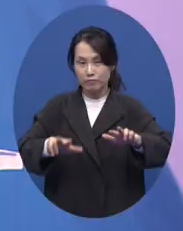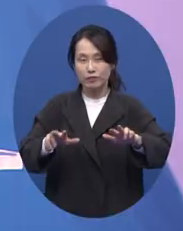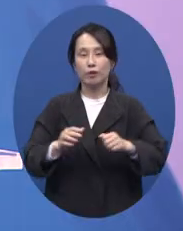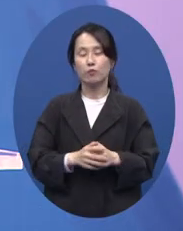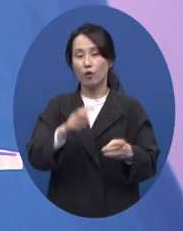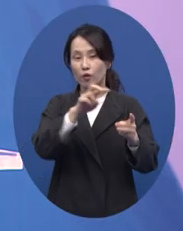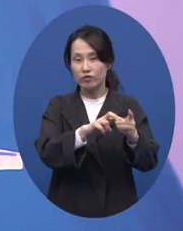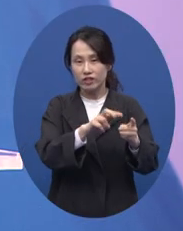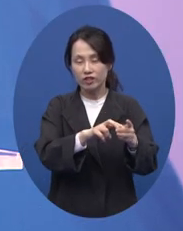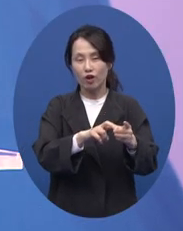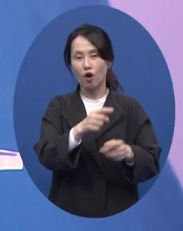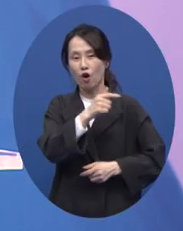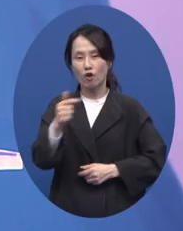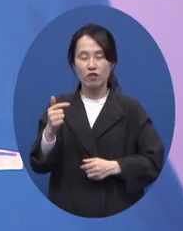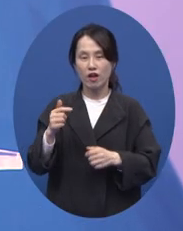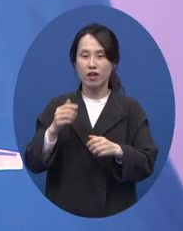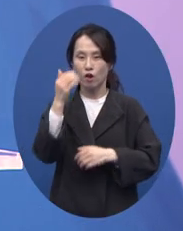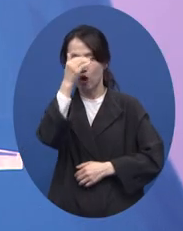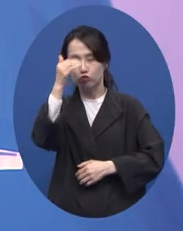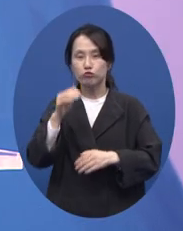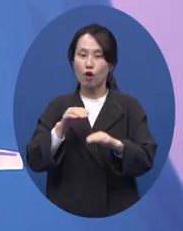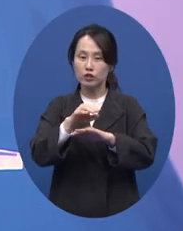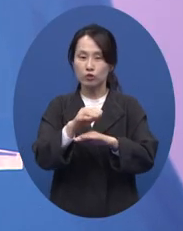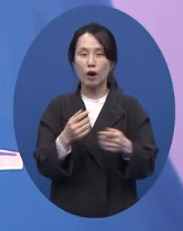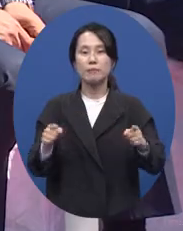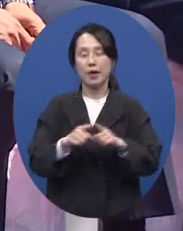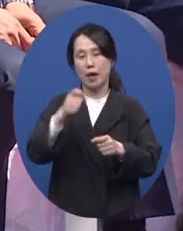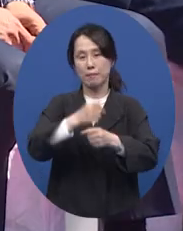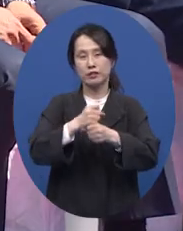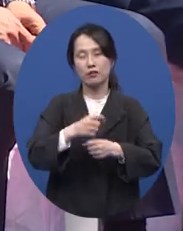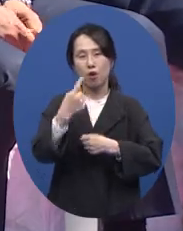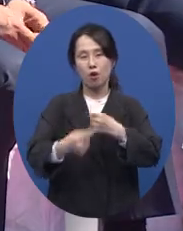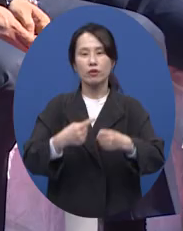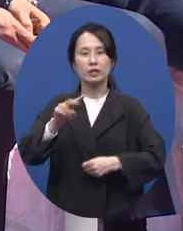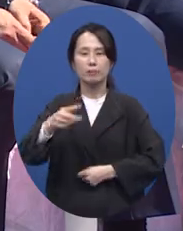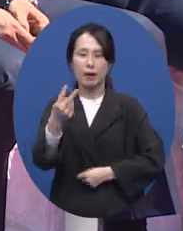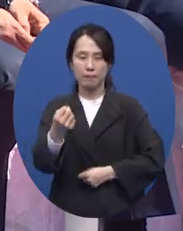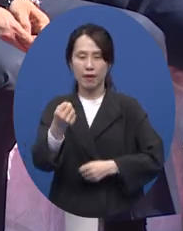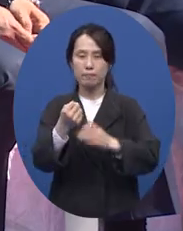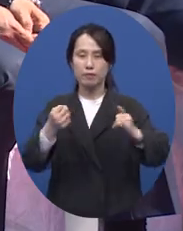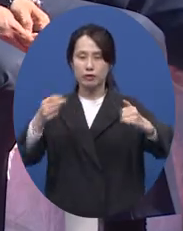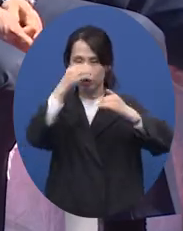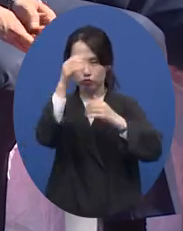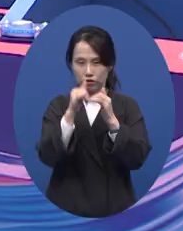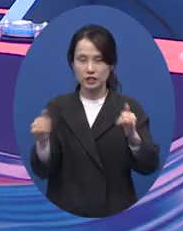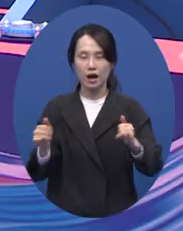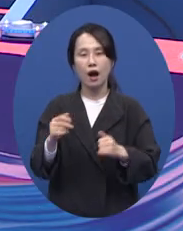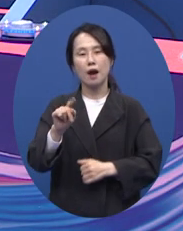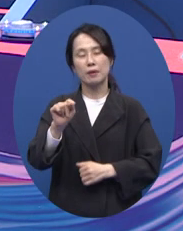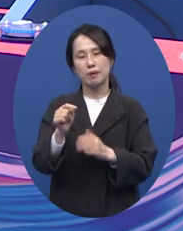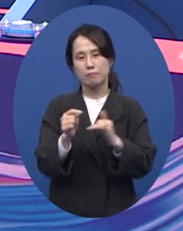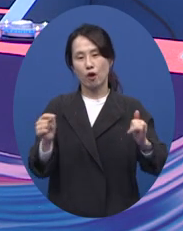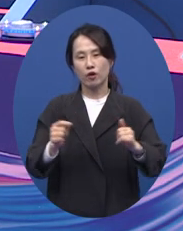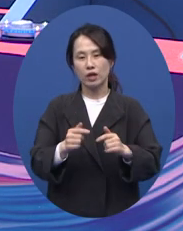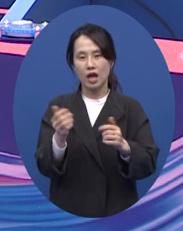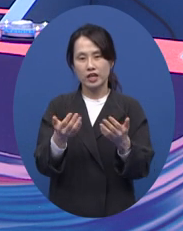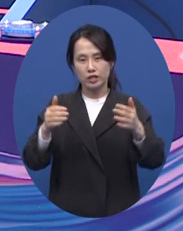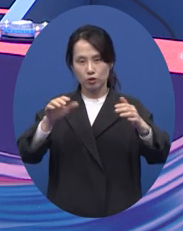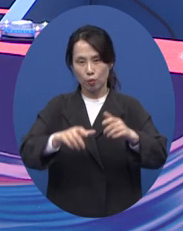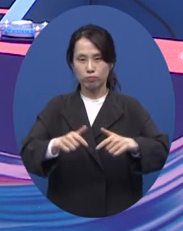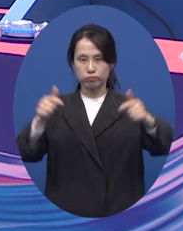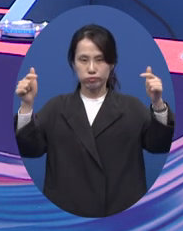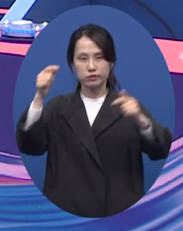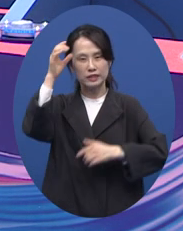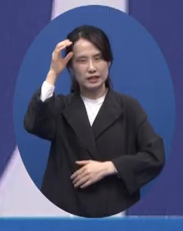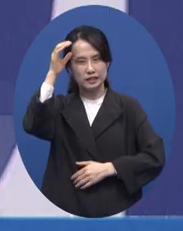컨벤션센터 대관람차 도 함께 조성돼 연간 200만명의 관람객과 만 명에 가까운 일자리가 생겨날 것이라는 게 2회